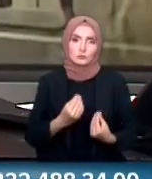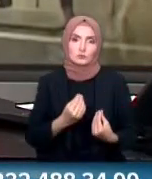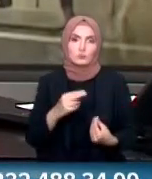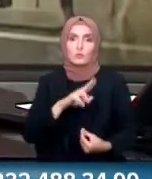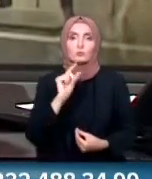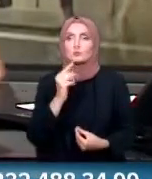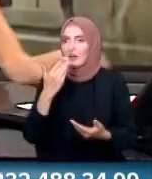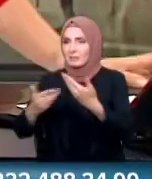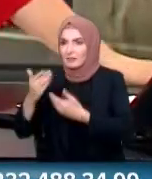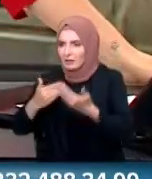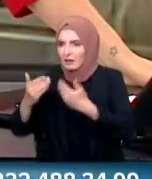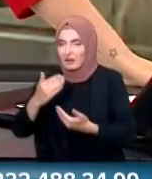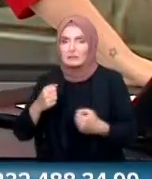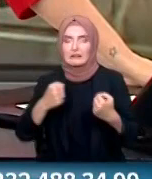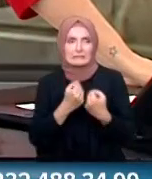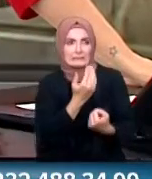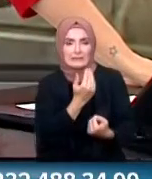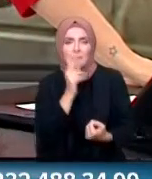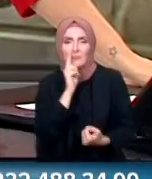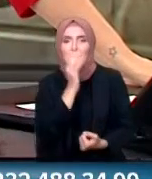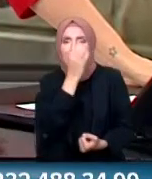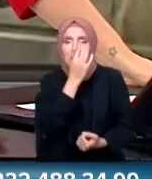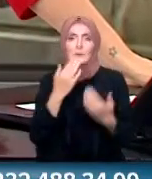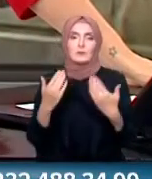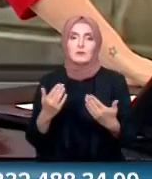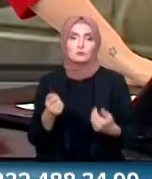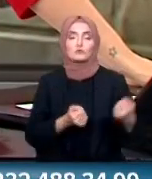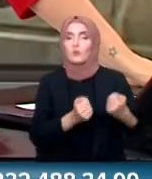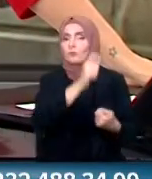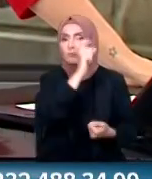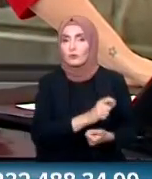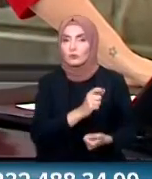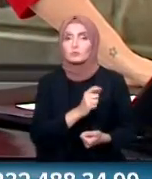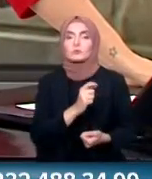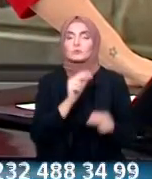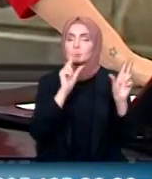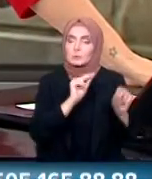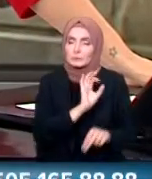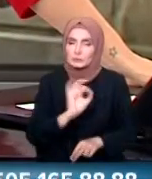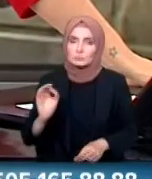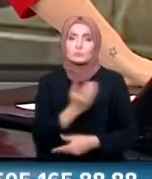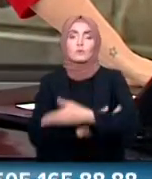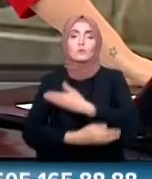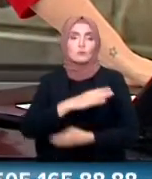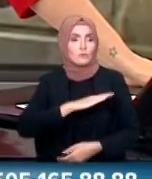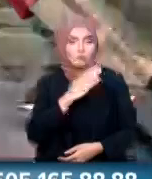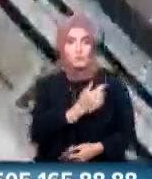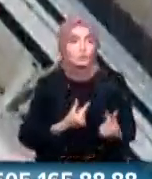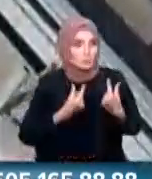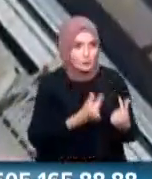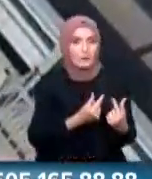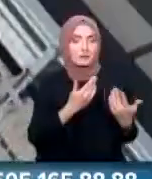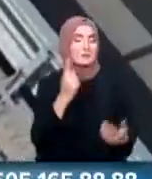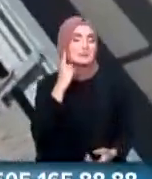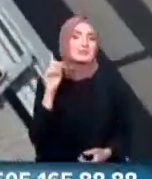gösteriyordu. Şoför uykusuz ve yorgundu. Uyardık ama buna rağmen yola devam etti dediler.